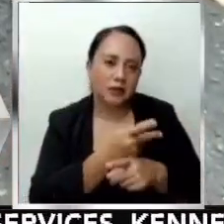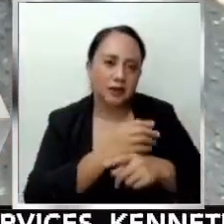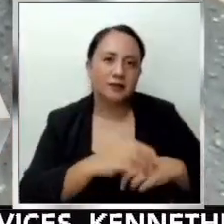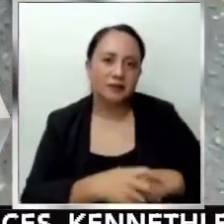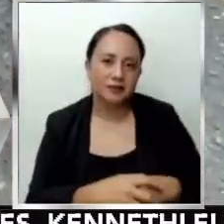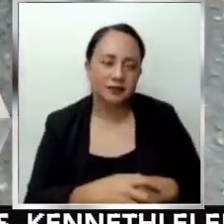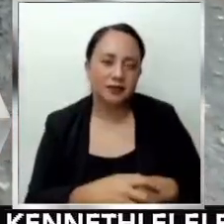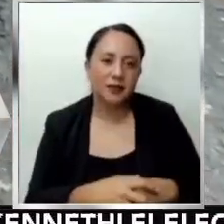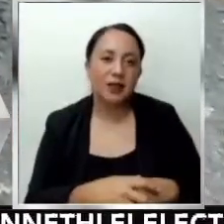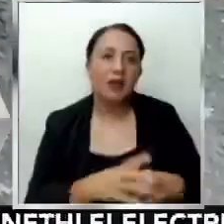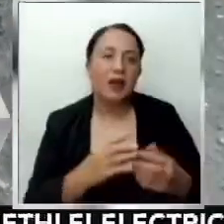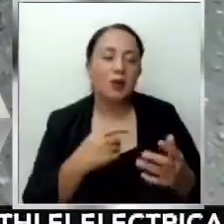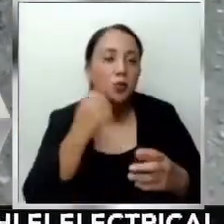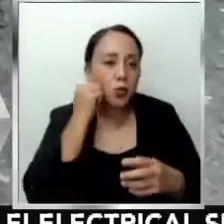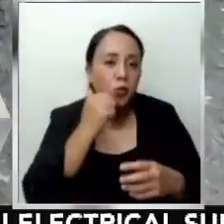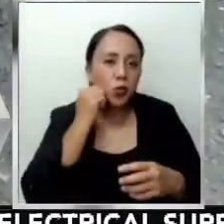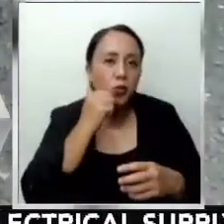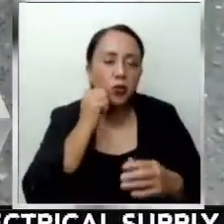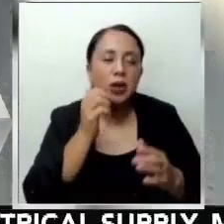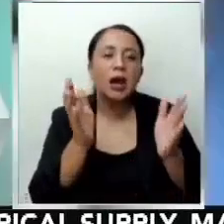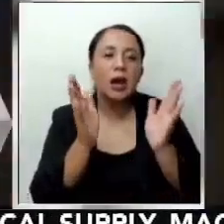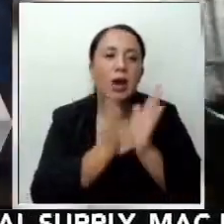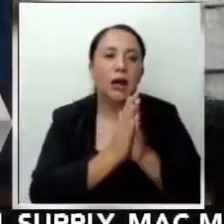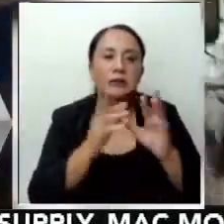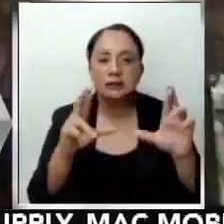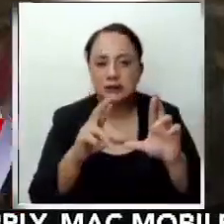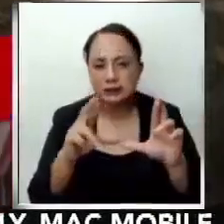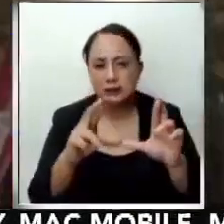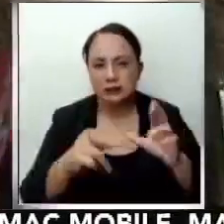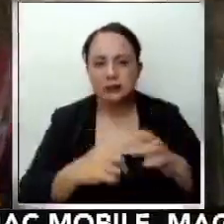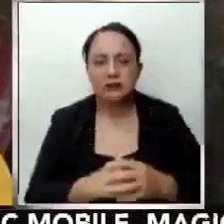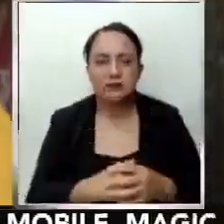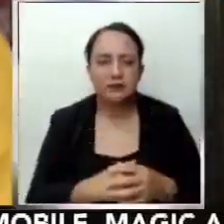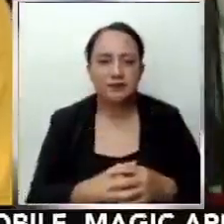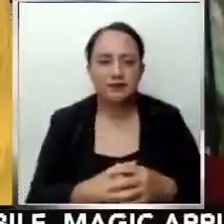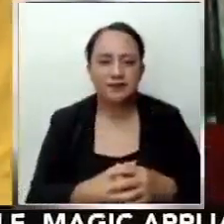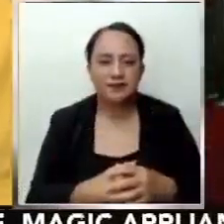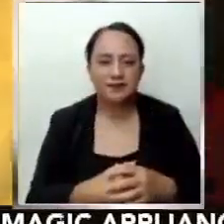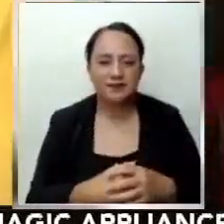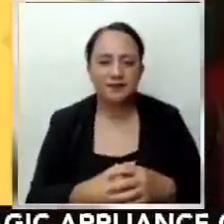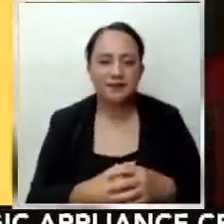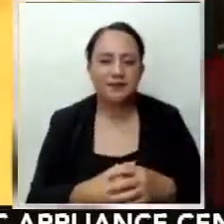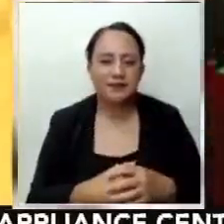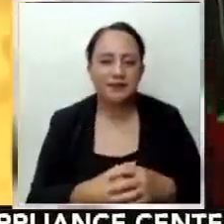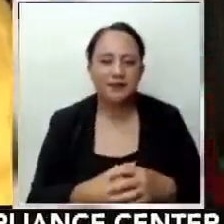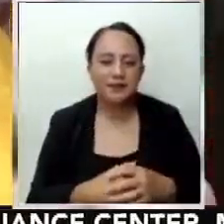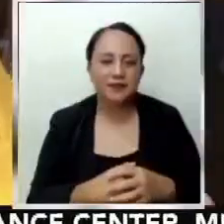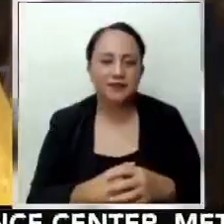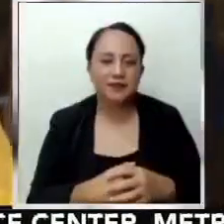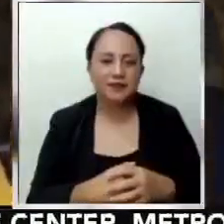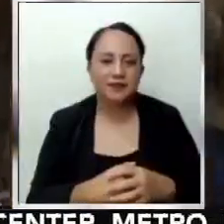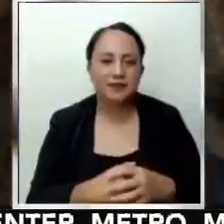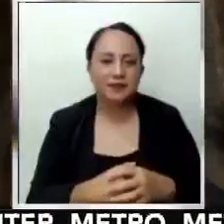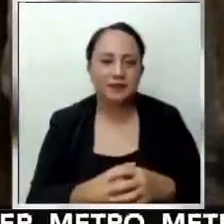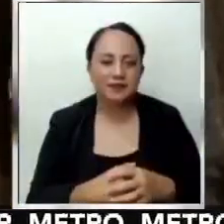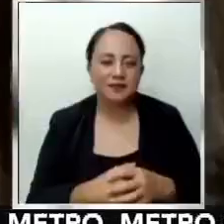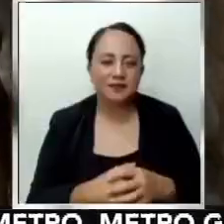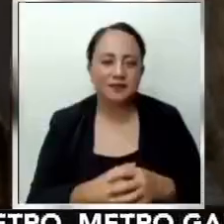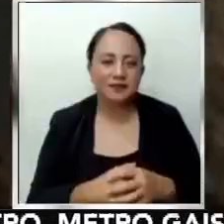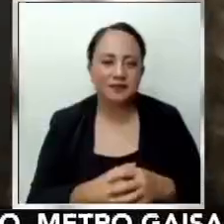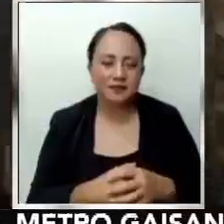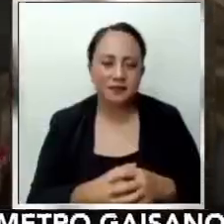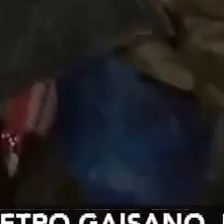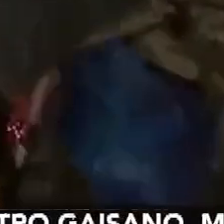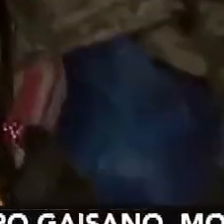At lagi pa rin humingi ng resibo. Para sa GMA Integrated News, JP Soriano, nakatutok